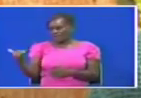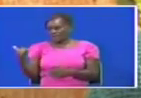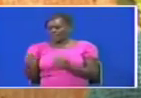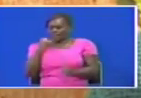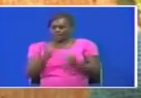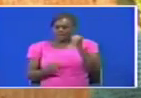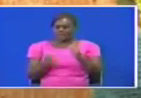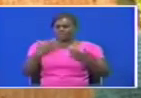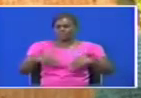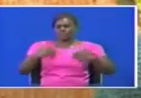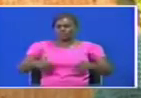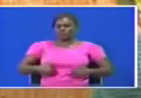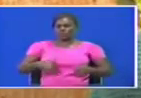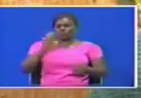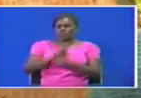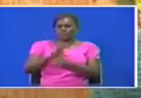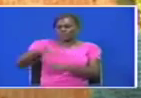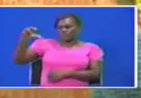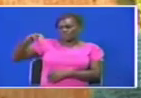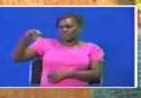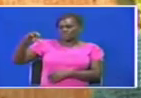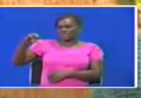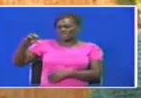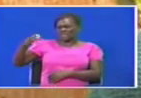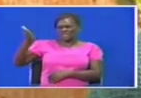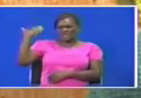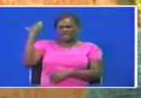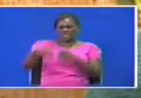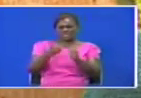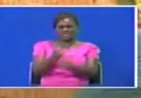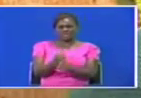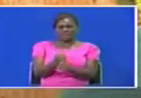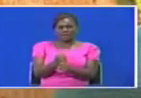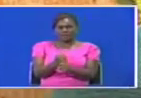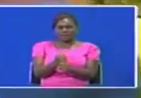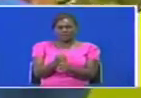ndio wengi zaidi. Seniors ndio hata sisi tulikrojet last year tuingie